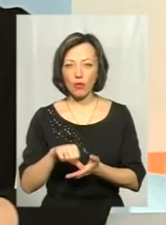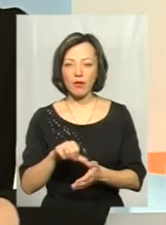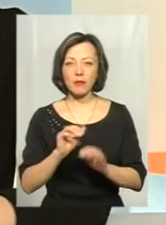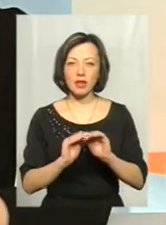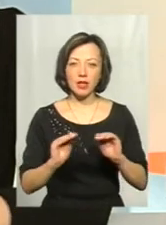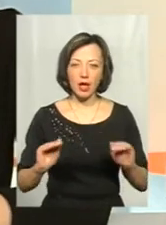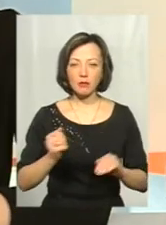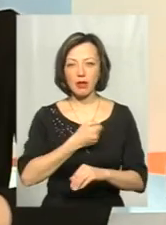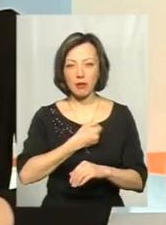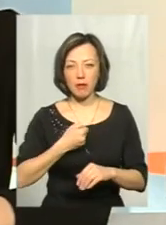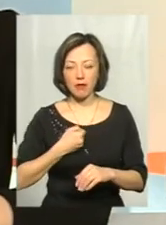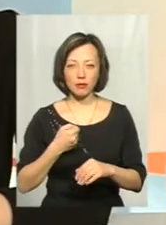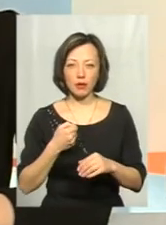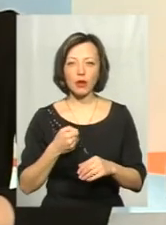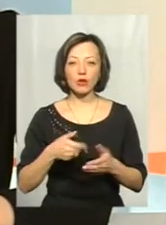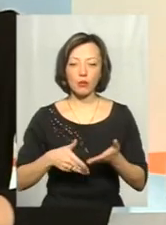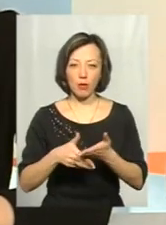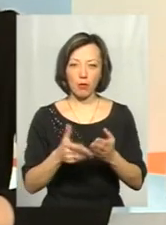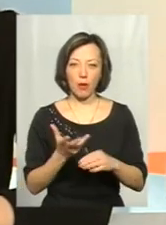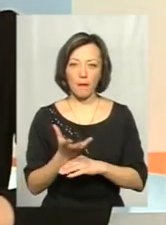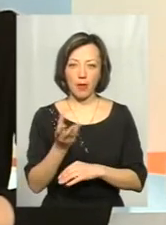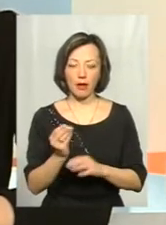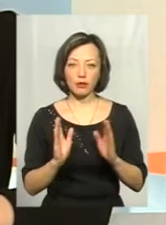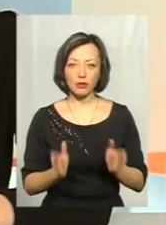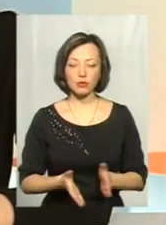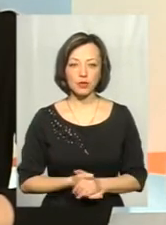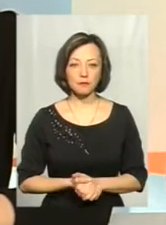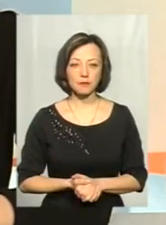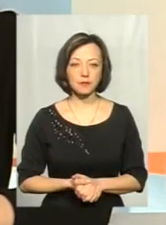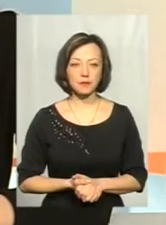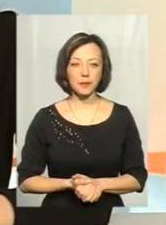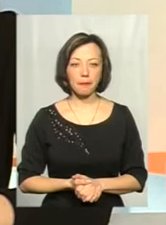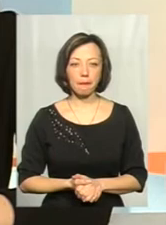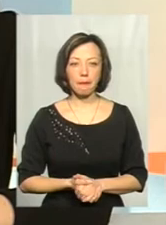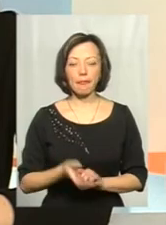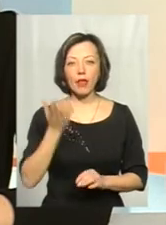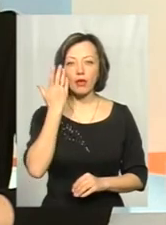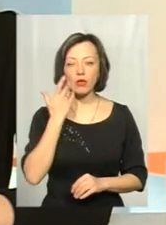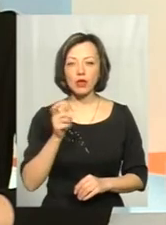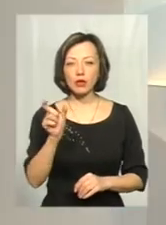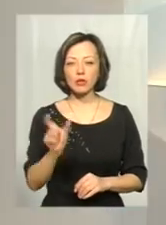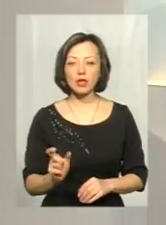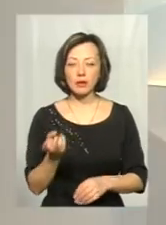терапевтом, допомога буде на платній основі. Коли людина прийде укладати договір з